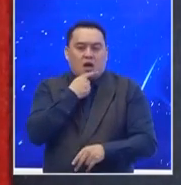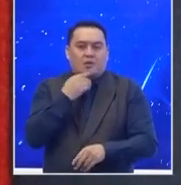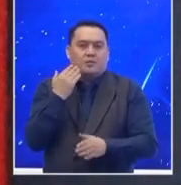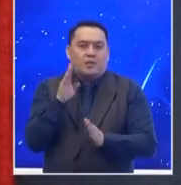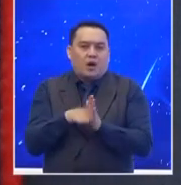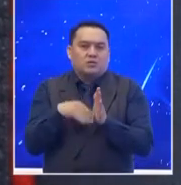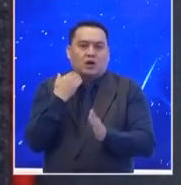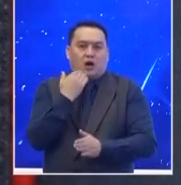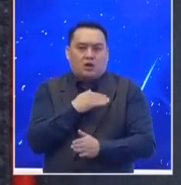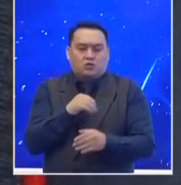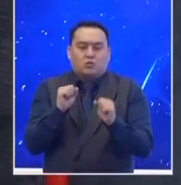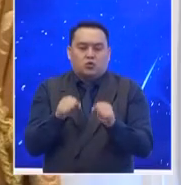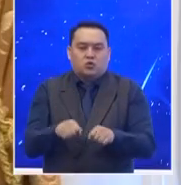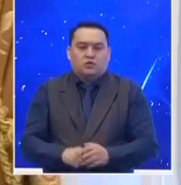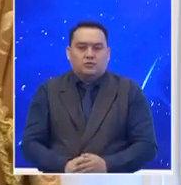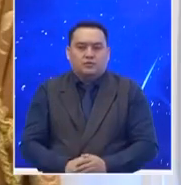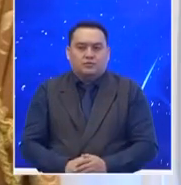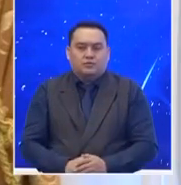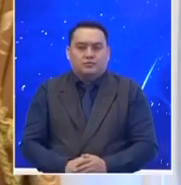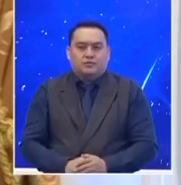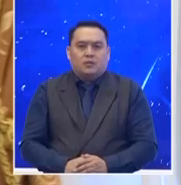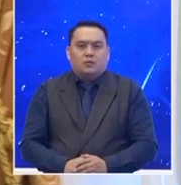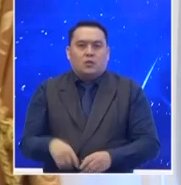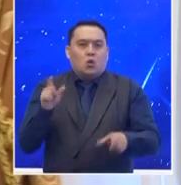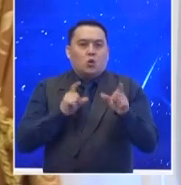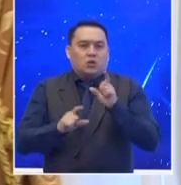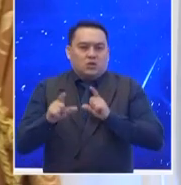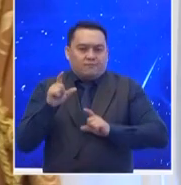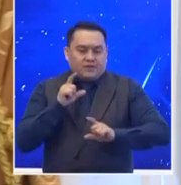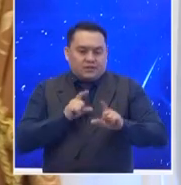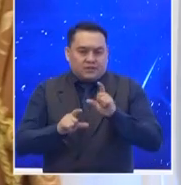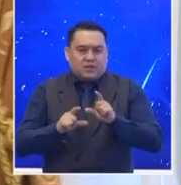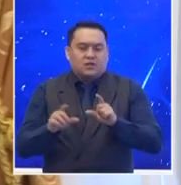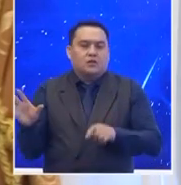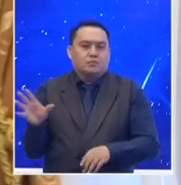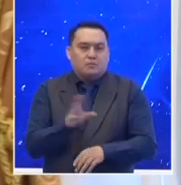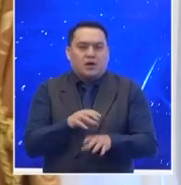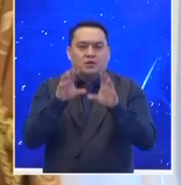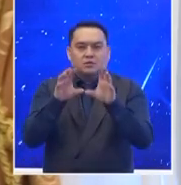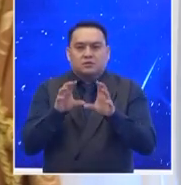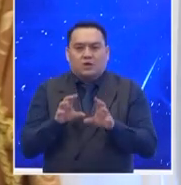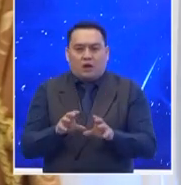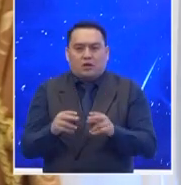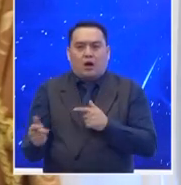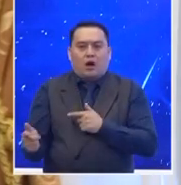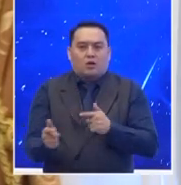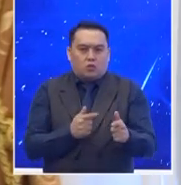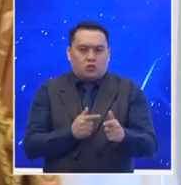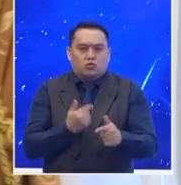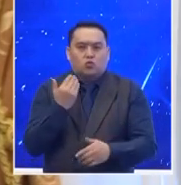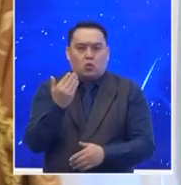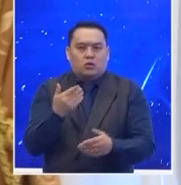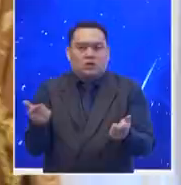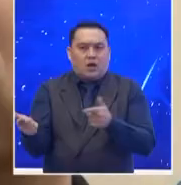сапасыздыққа соқпаса болды, дейді сенаторлар. Университеттерде, гражданский университеттерде заңгер мамандықтарын даярлайтындықтан солардан